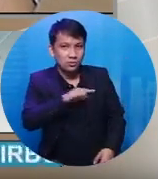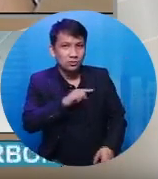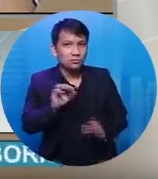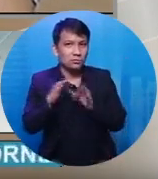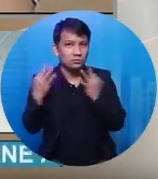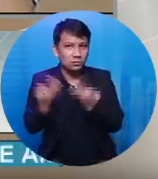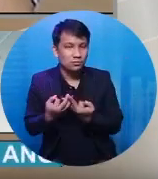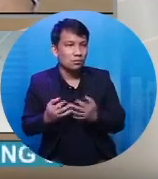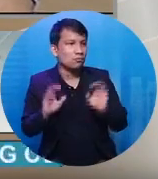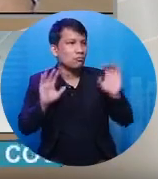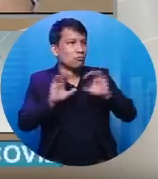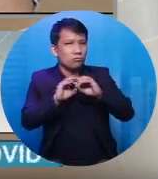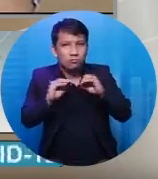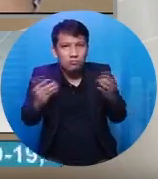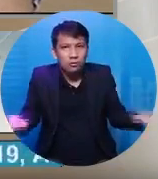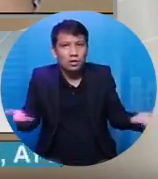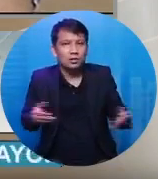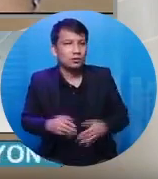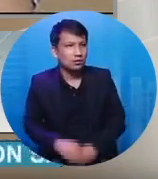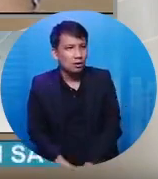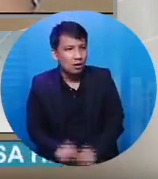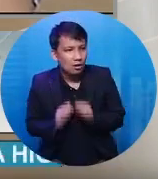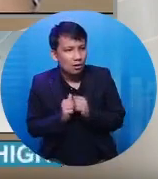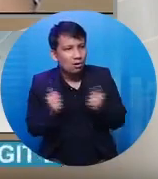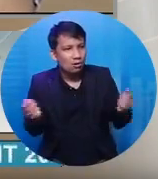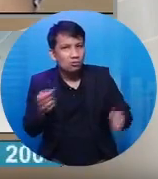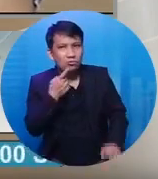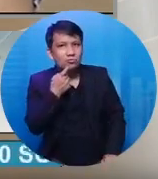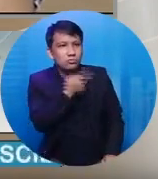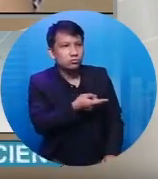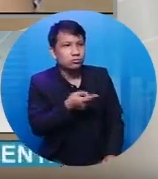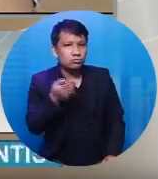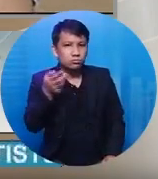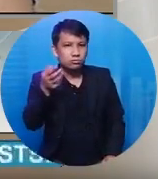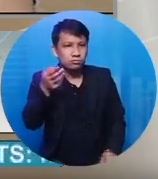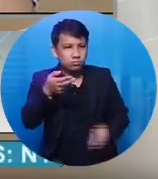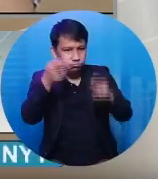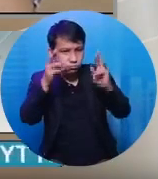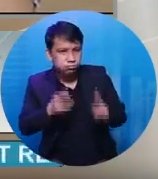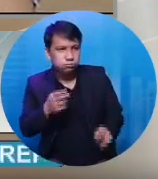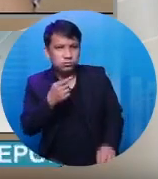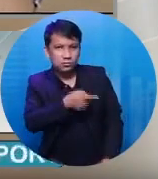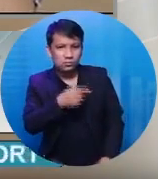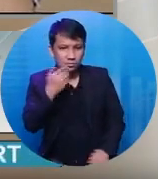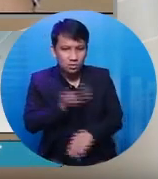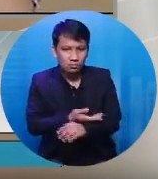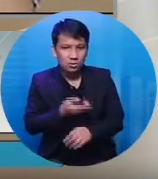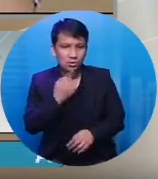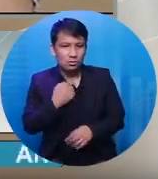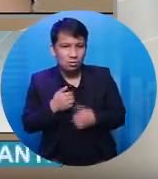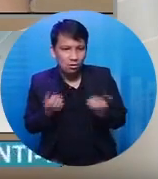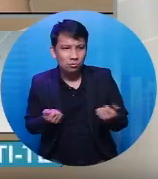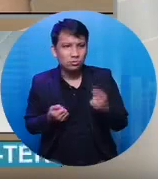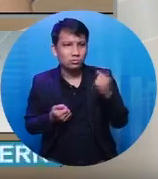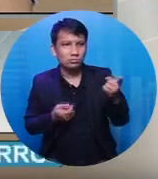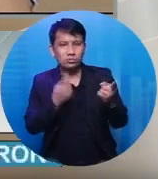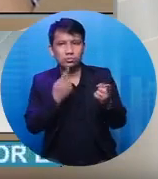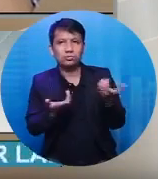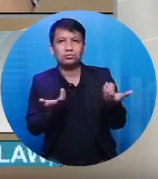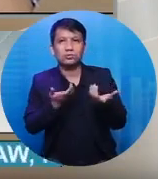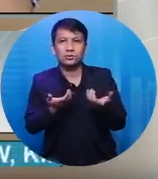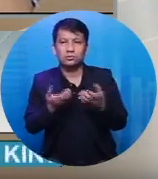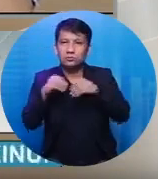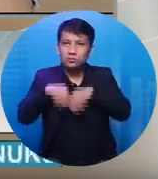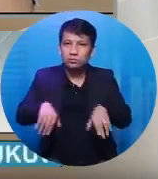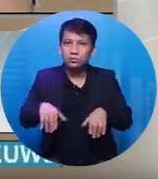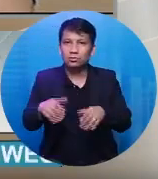pamilya, wala. Eh, paano ka namin dirirespetuhin din ng mga anak ng mga bata? Eh, sinasabi mong